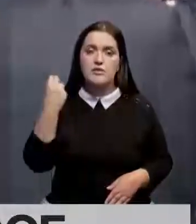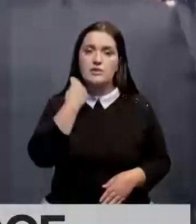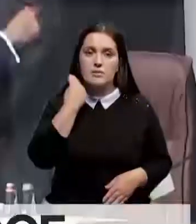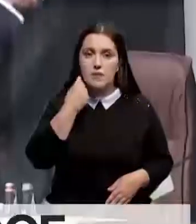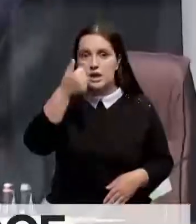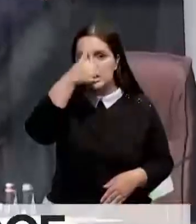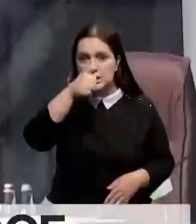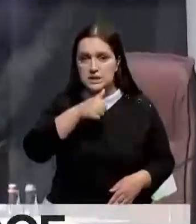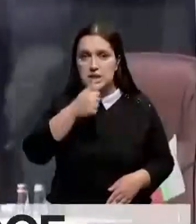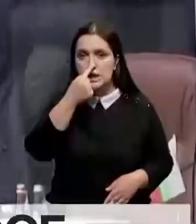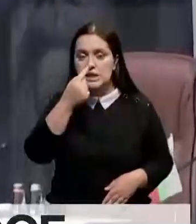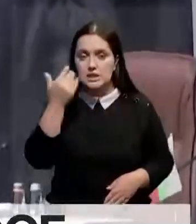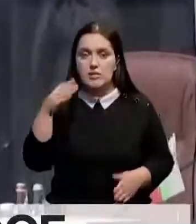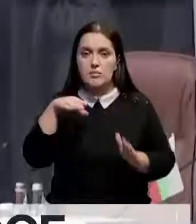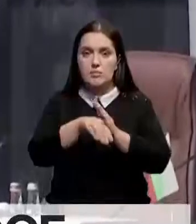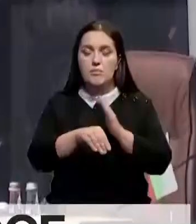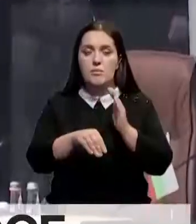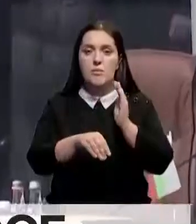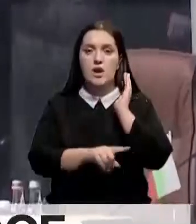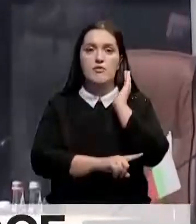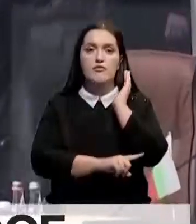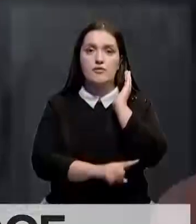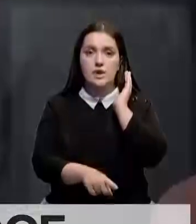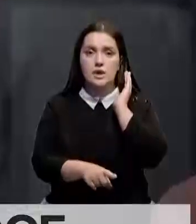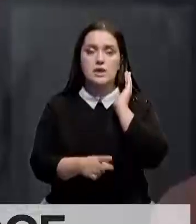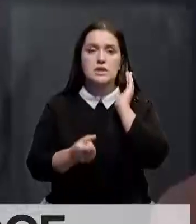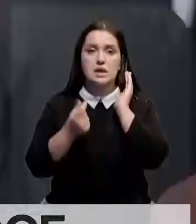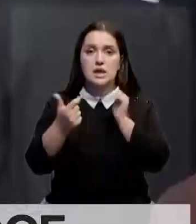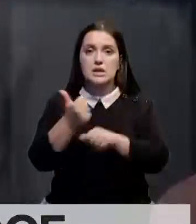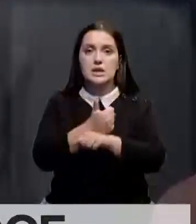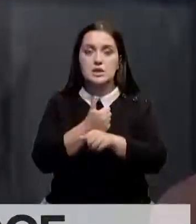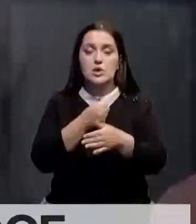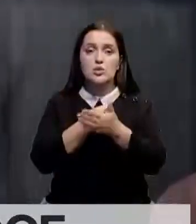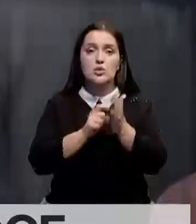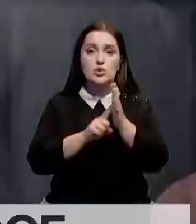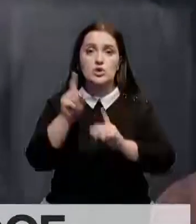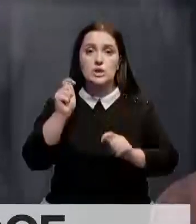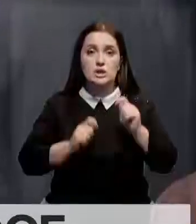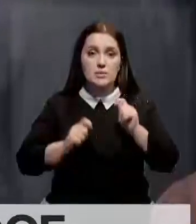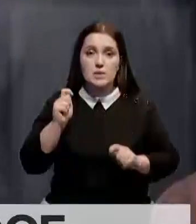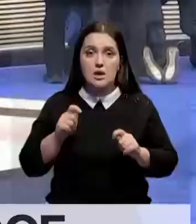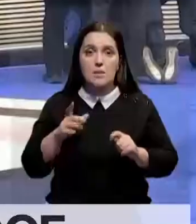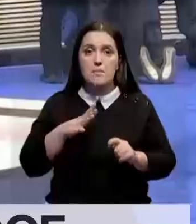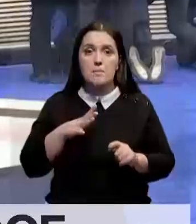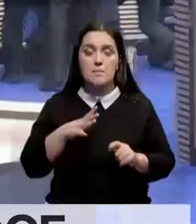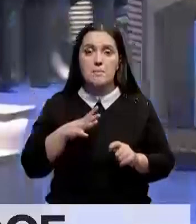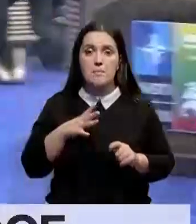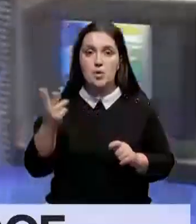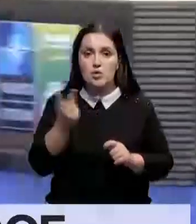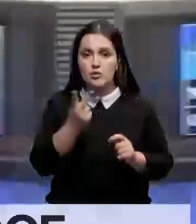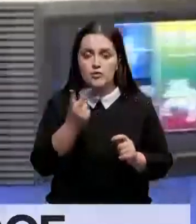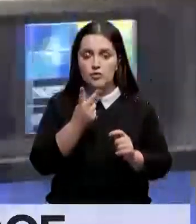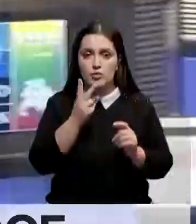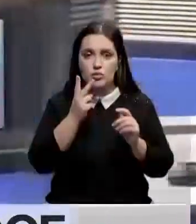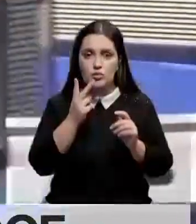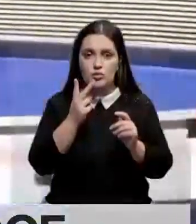США, Великобритания, Греция и недавно присоединившаяся к альянсу Финляндия. За несколько часов до начала саммита на его полях